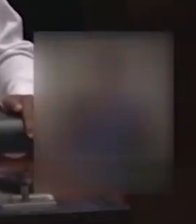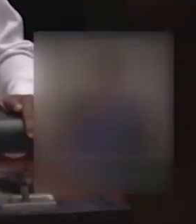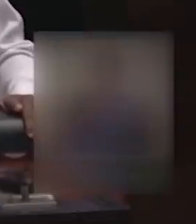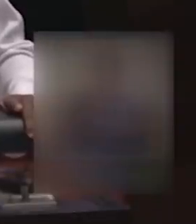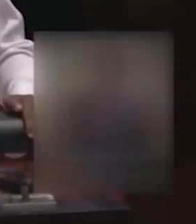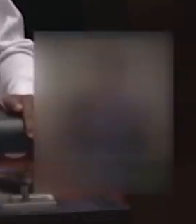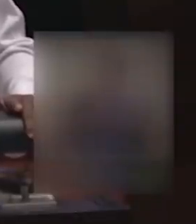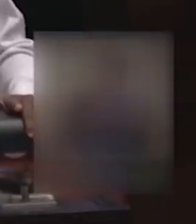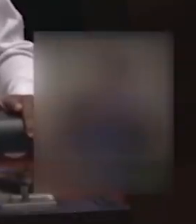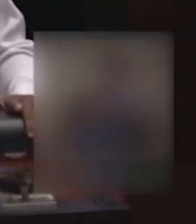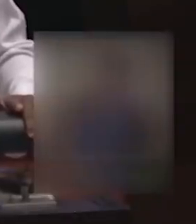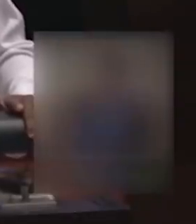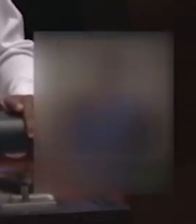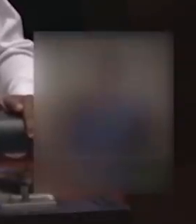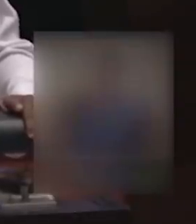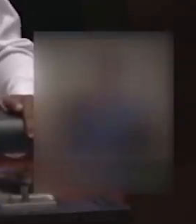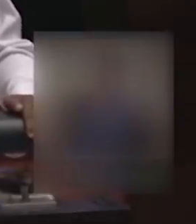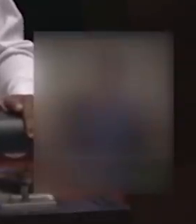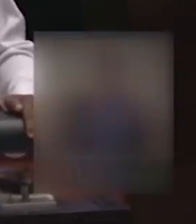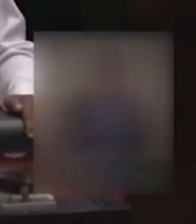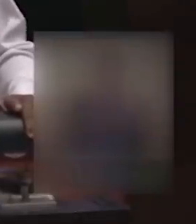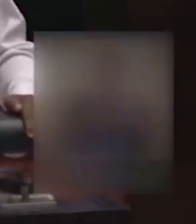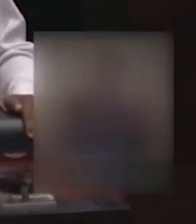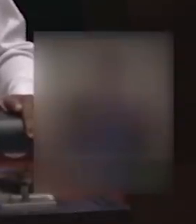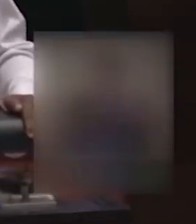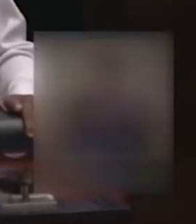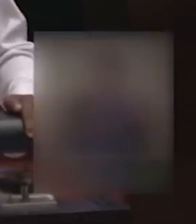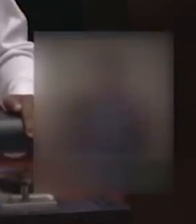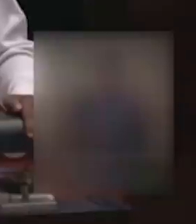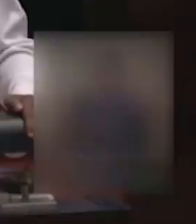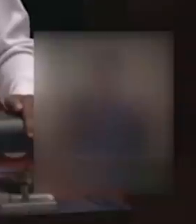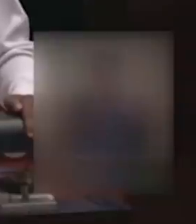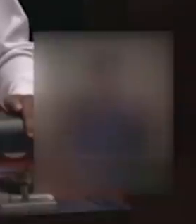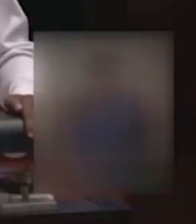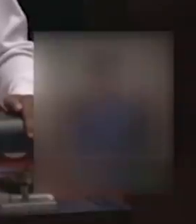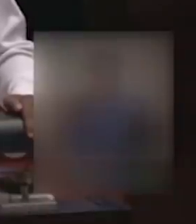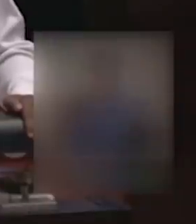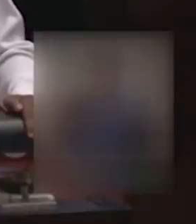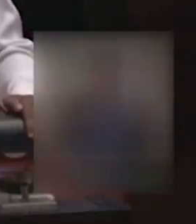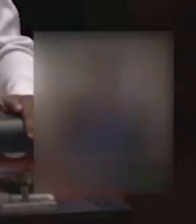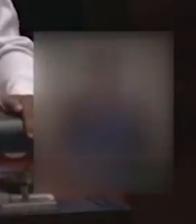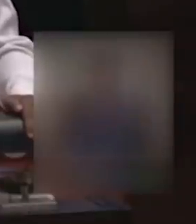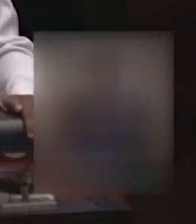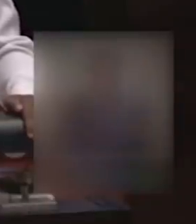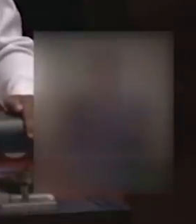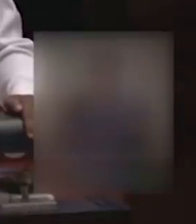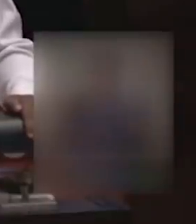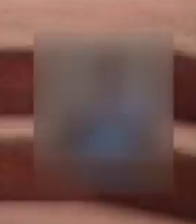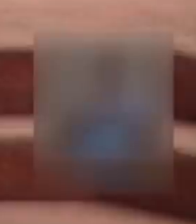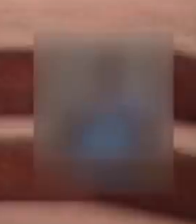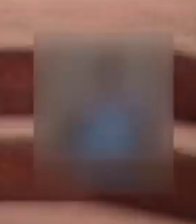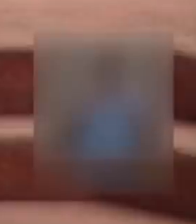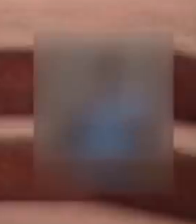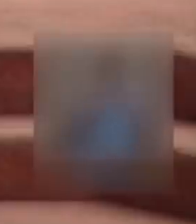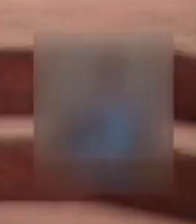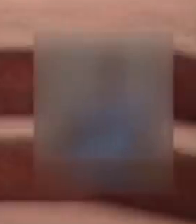මේ රට ඔයාලා අතට දීලත් වැඩක් නැහැ, අන්තිමට රටටම අබසරණයි කියලා තමයි අපට කියන්න වෙන්නේ.